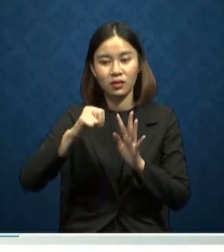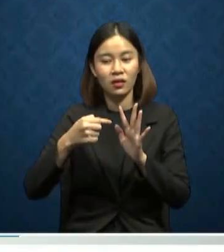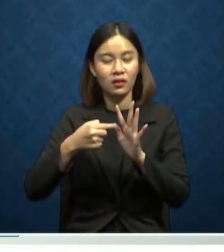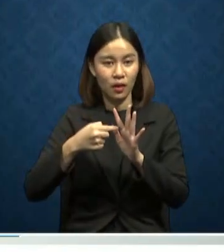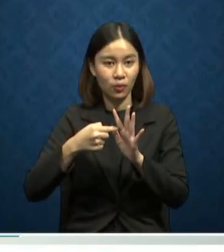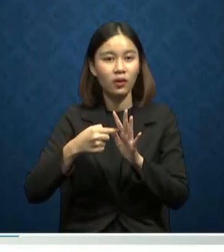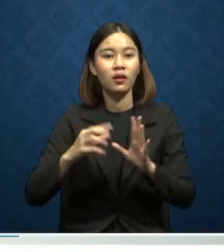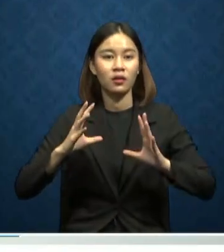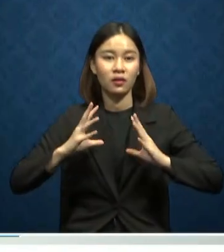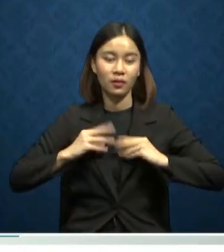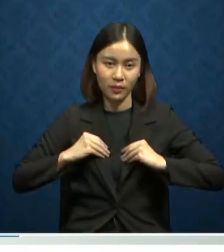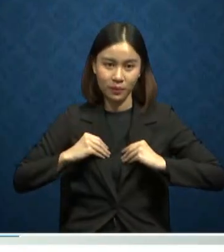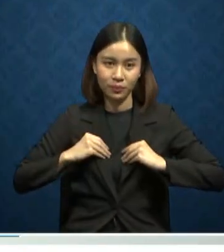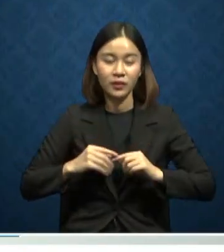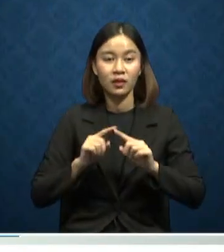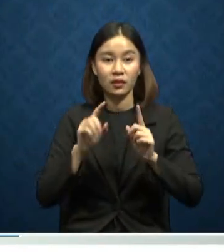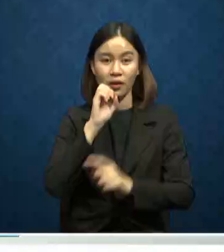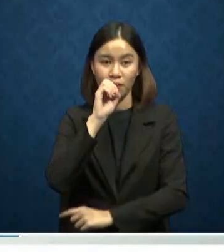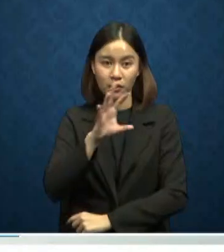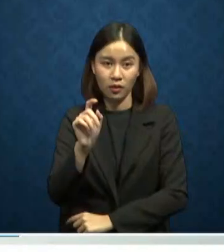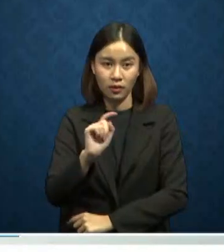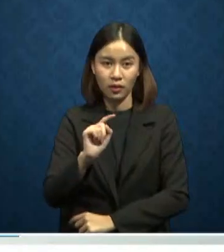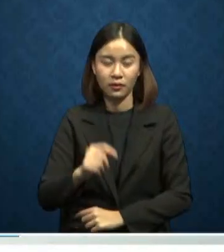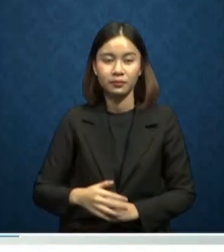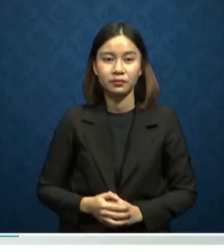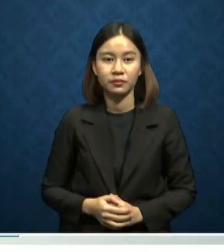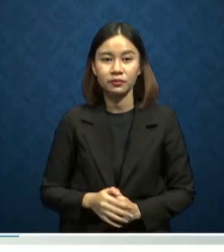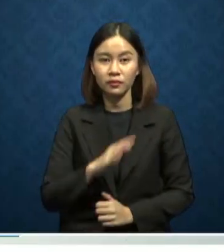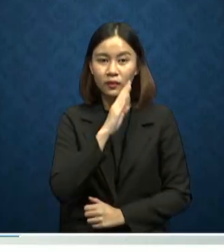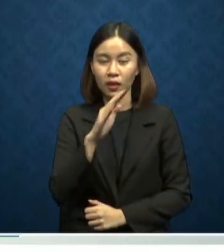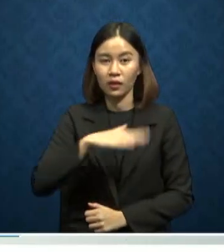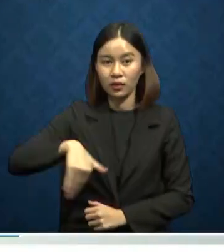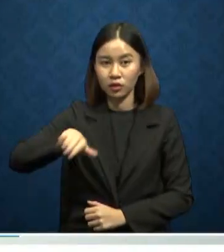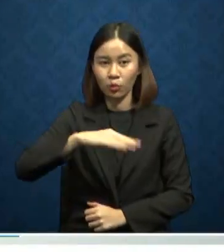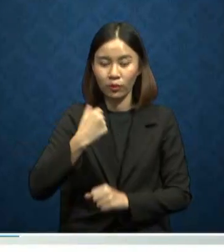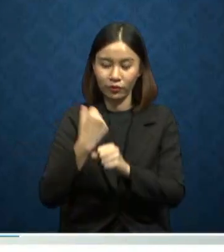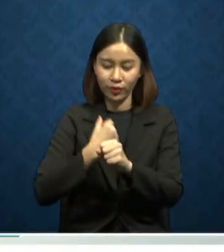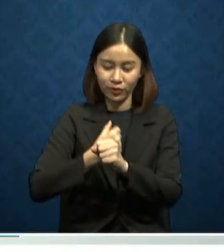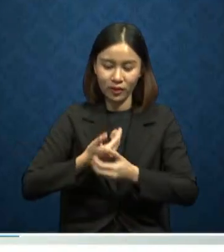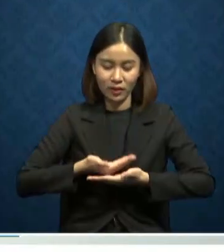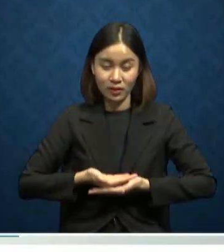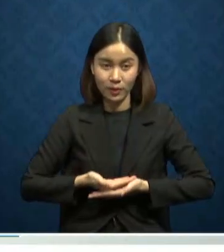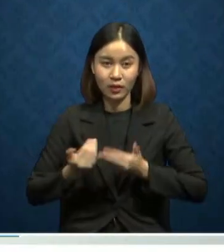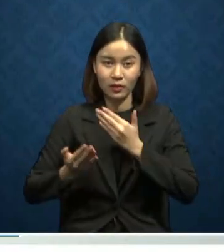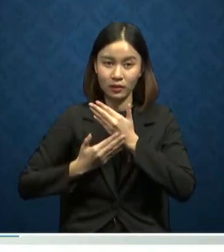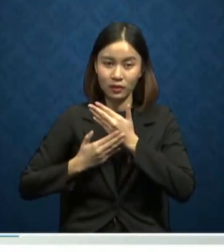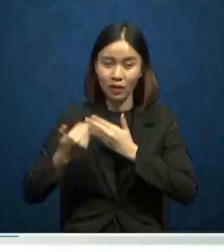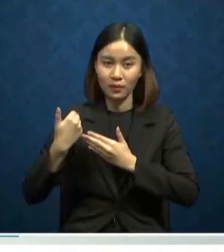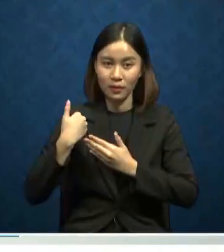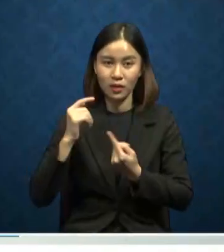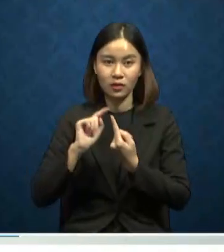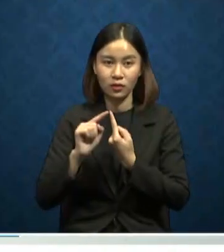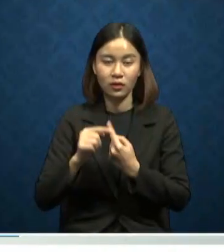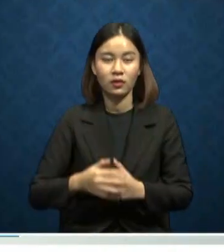ไปแต่ยืนยันว่าถ้าพวกเราหันมาฝึกสมาธิกันภายใ